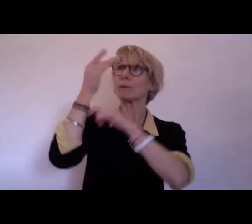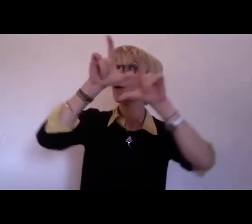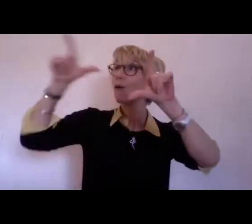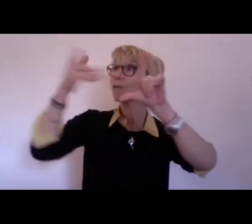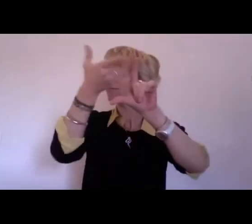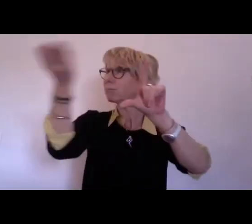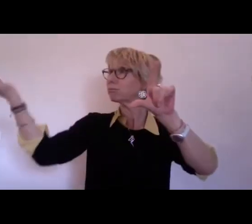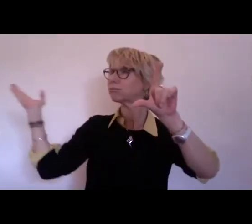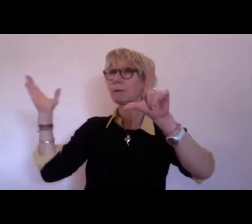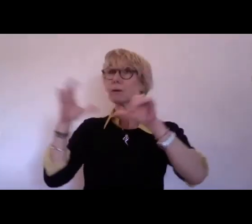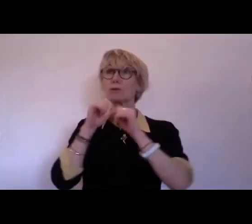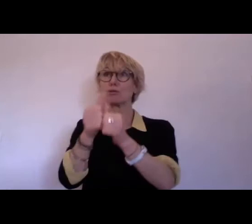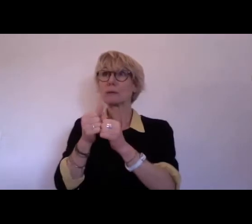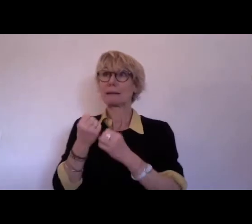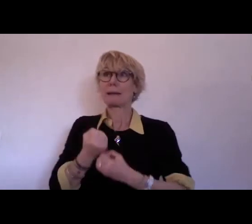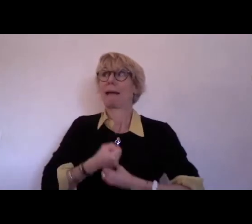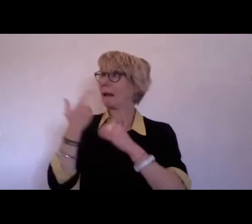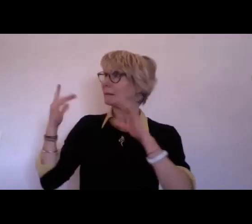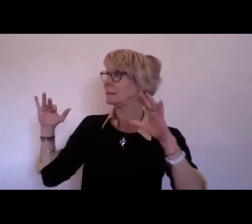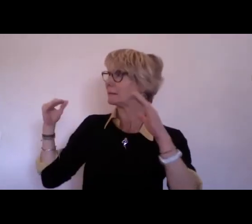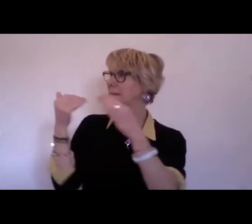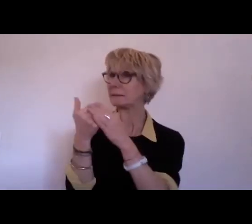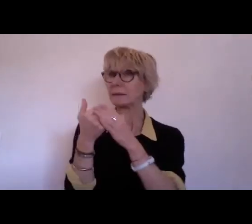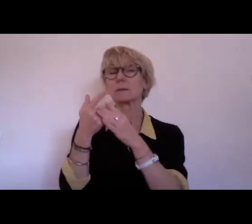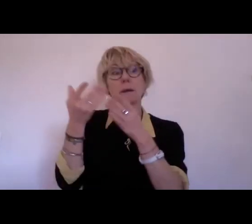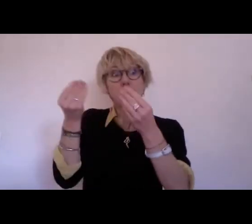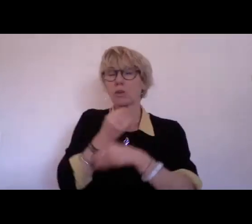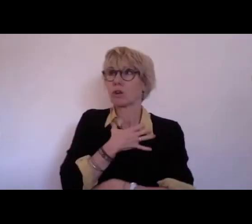moment. Et ça, c'est très enrichissant.